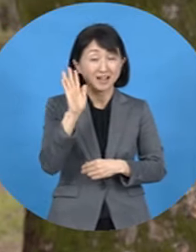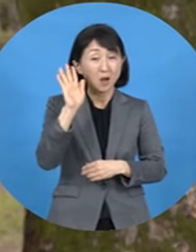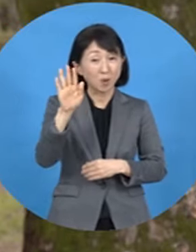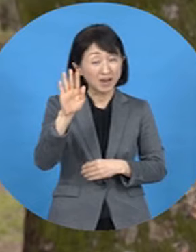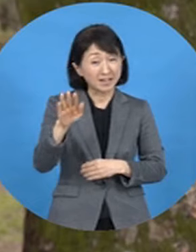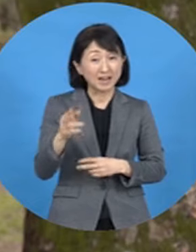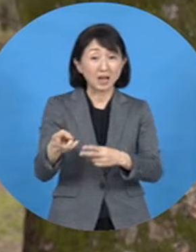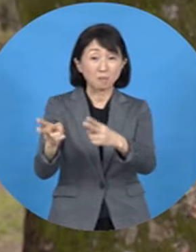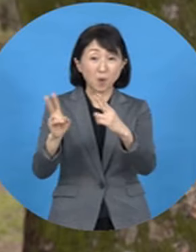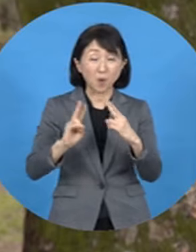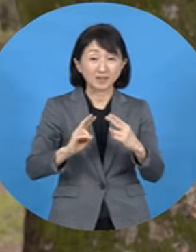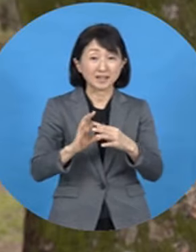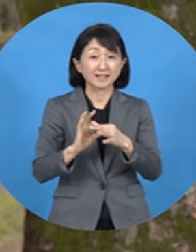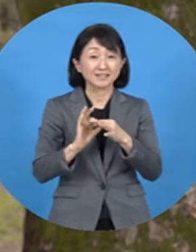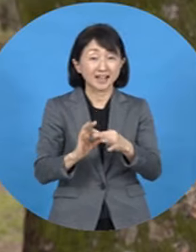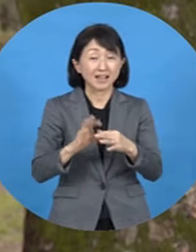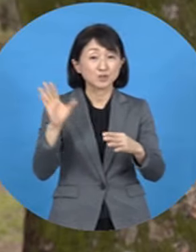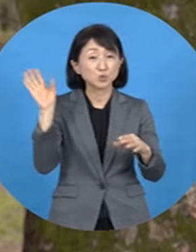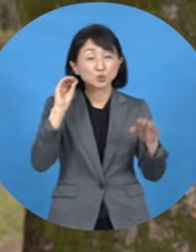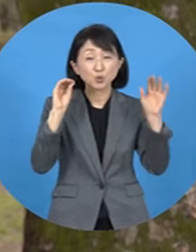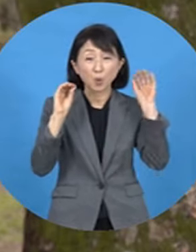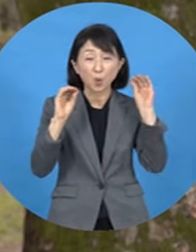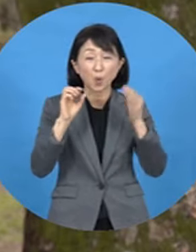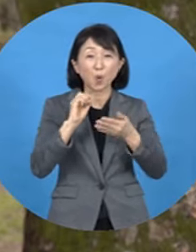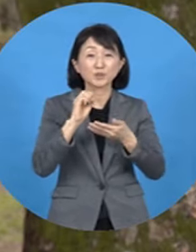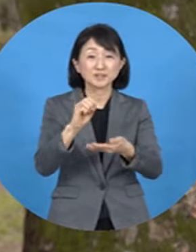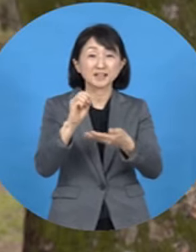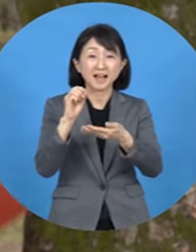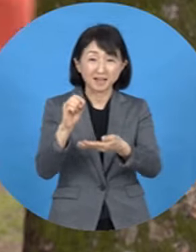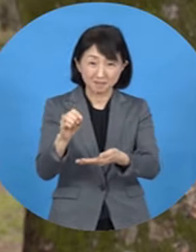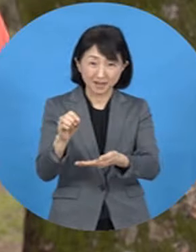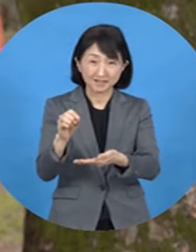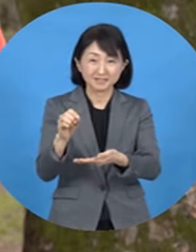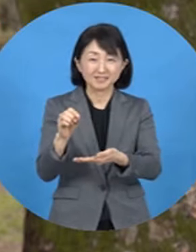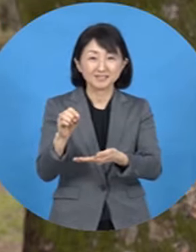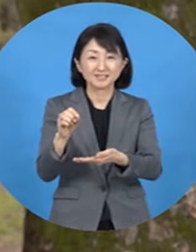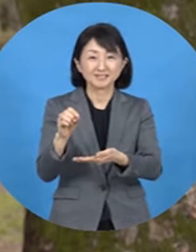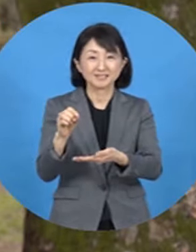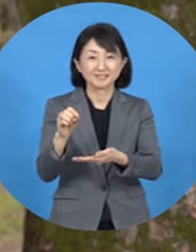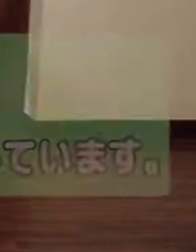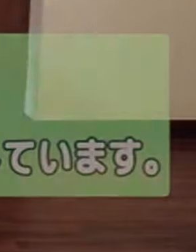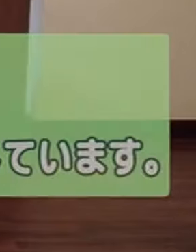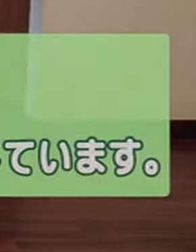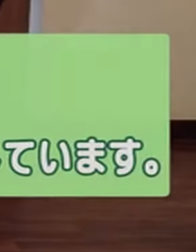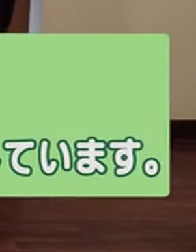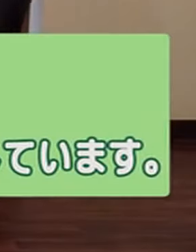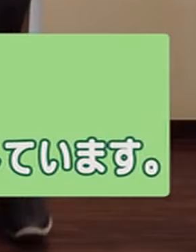も板橋の情報をどんどんお伝えしていきます。それではまたお会いしましょう。